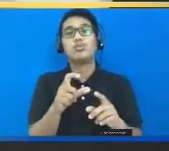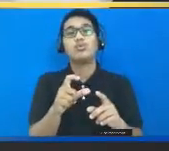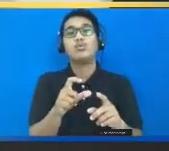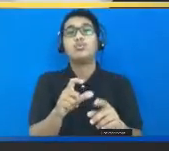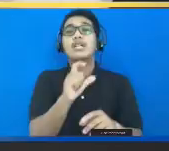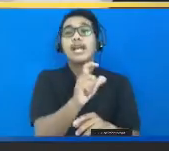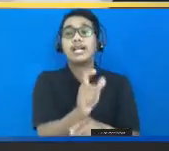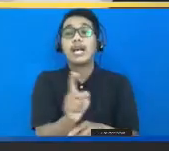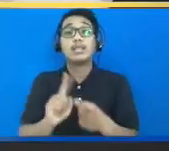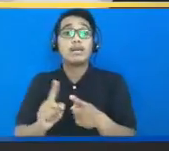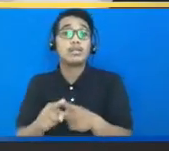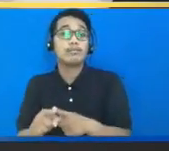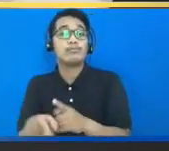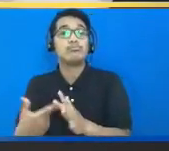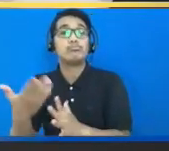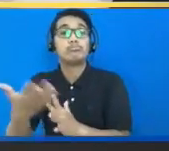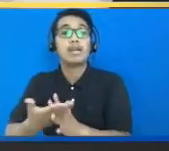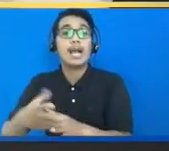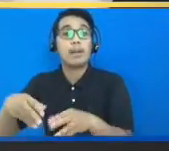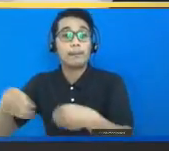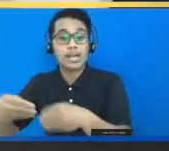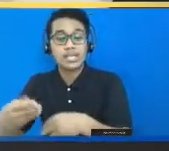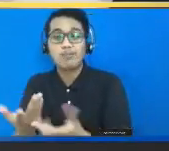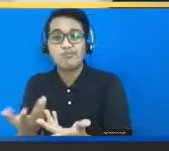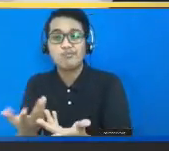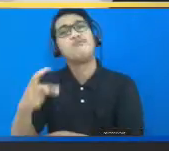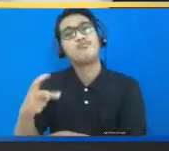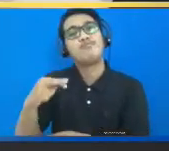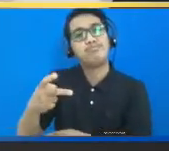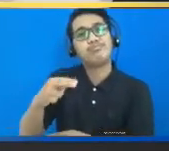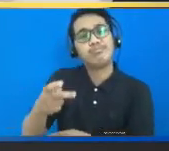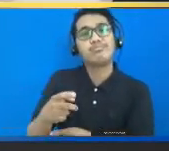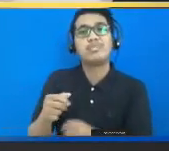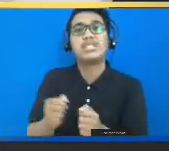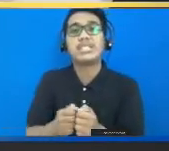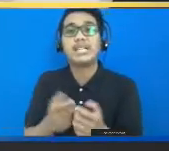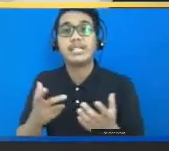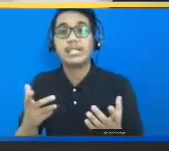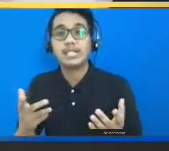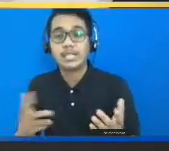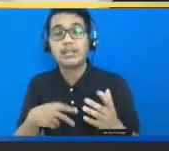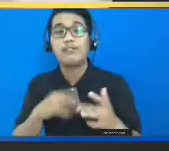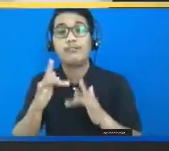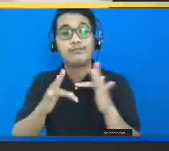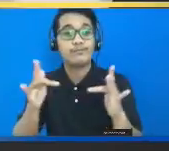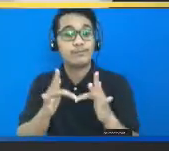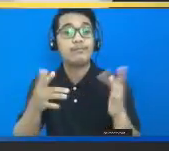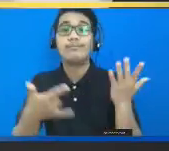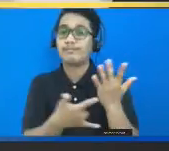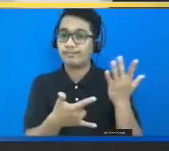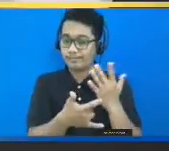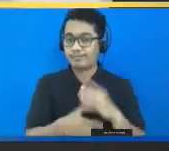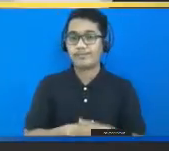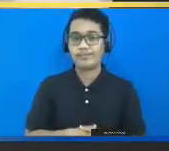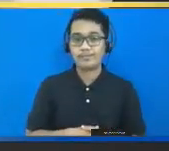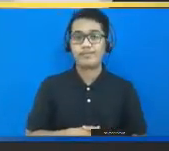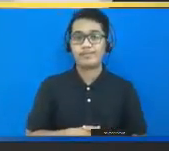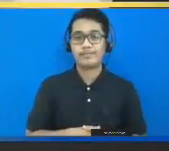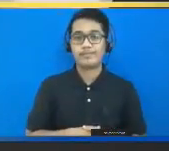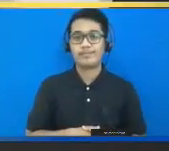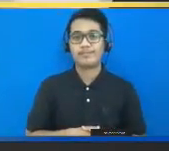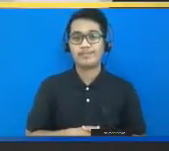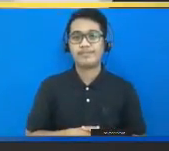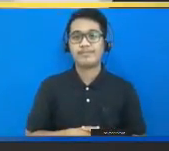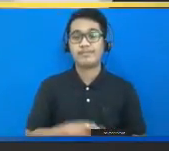mengakses pasar dan udah-udah Memang secara permanen akan berubah gitu dengan adanya Kertosono lebay gitu Jadi itu